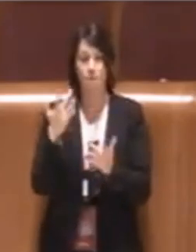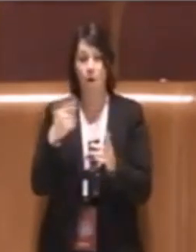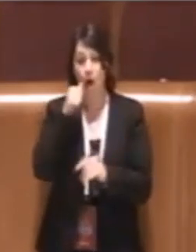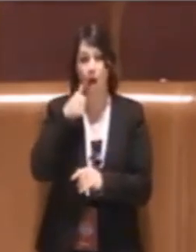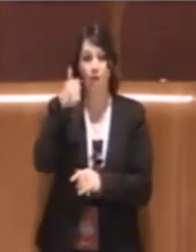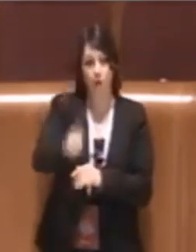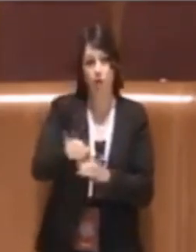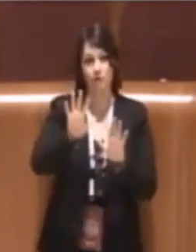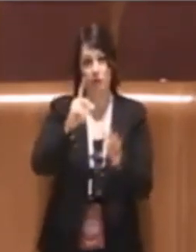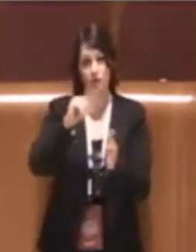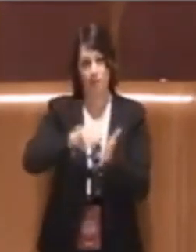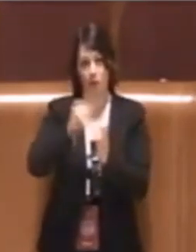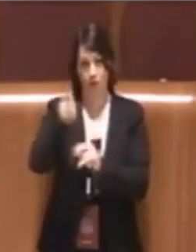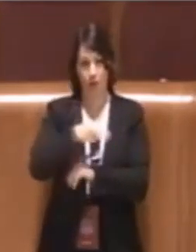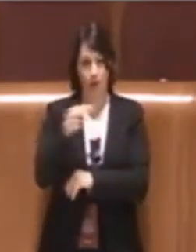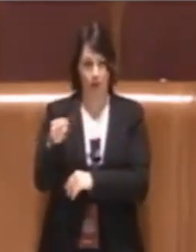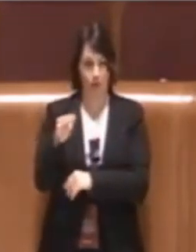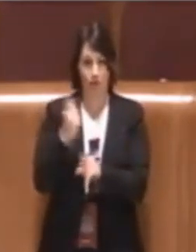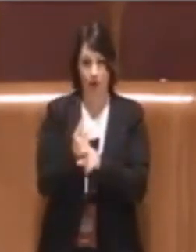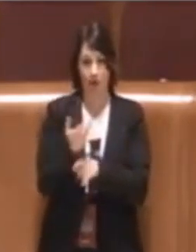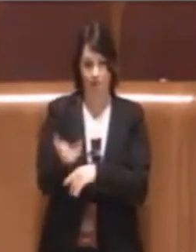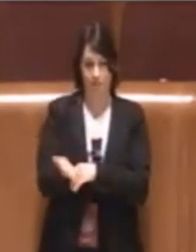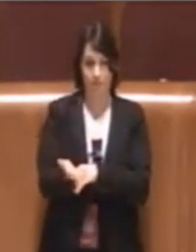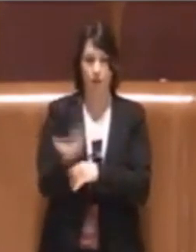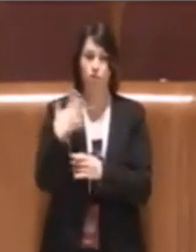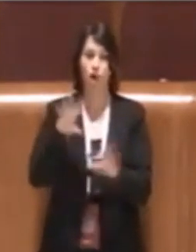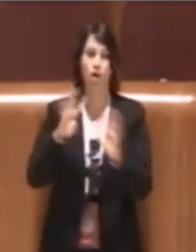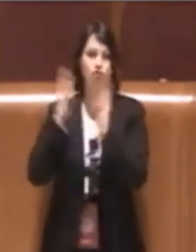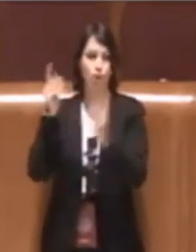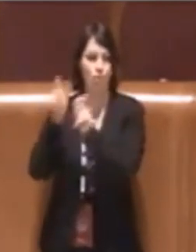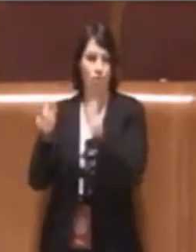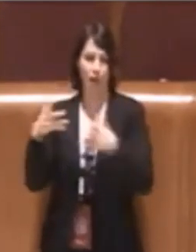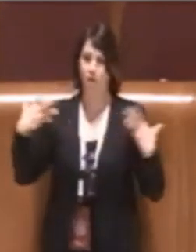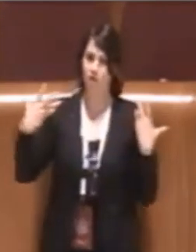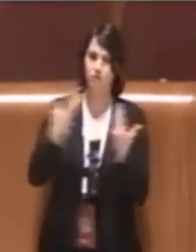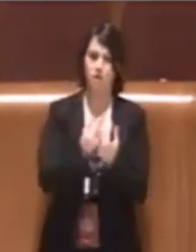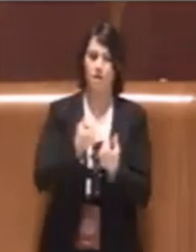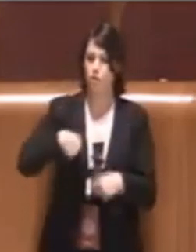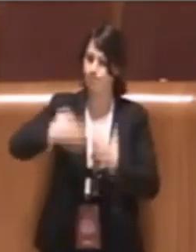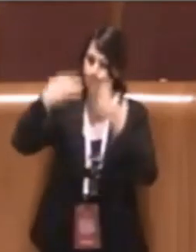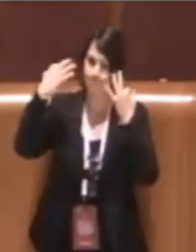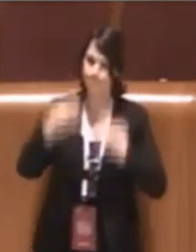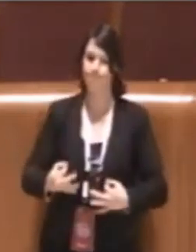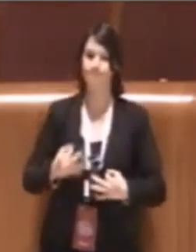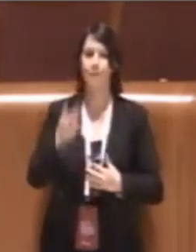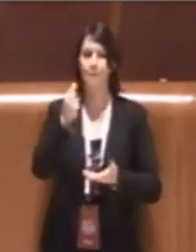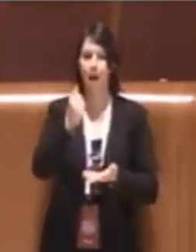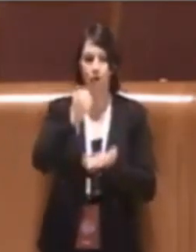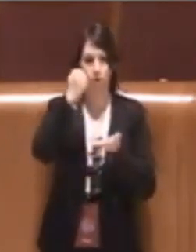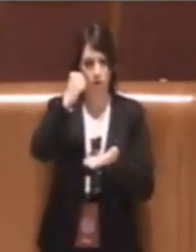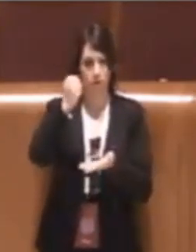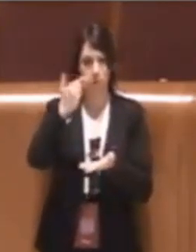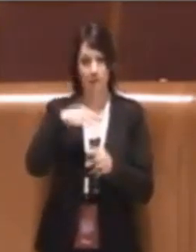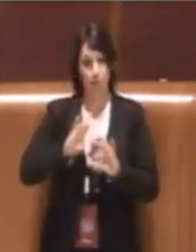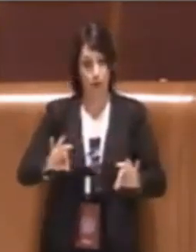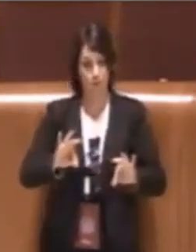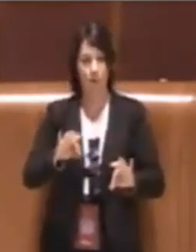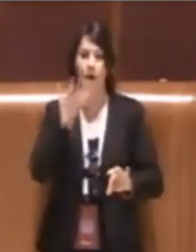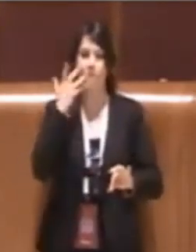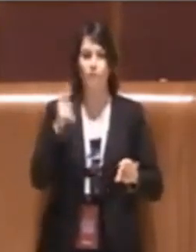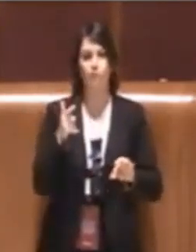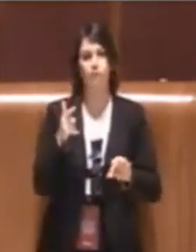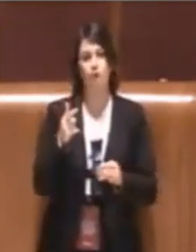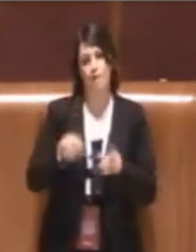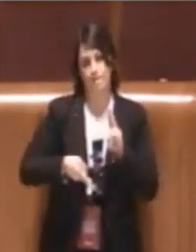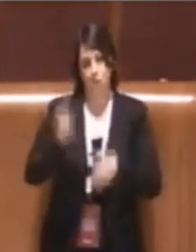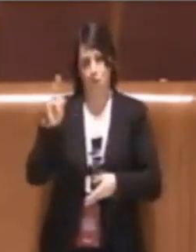bilancio destinate al servizio. Abbiamo già, ripeto, aumentato il budget disponibile di 1,5 milioni, quindi abbiamo previsto nei